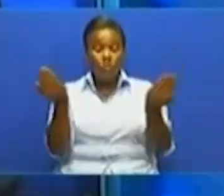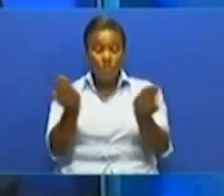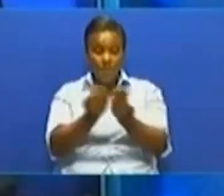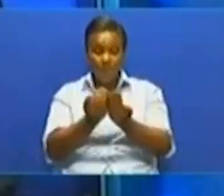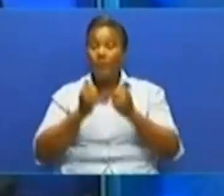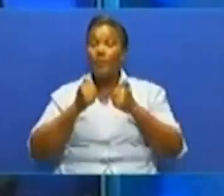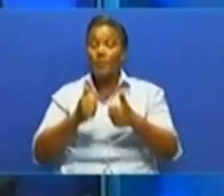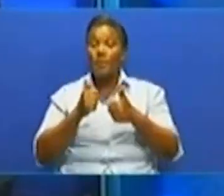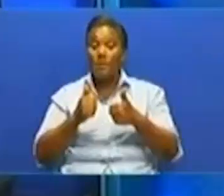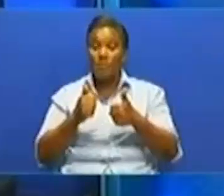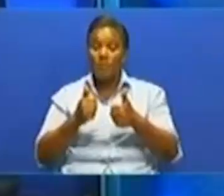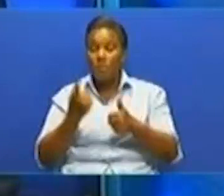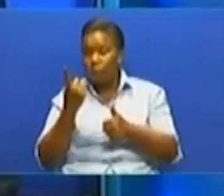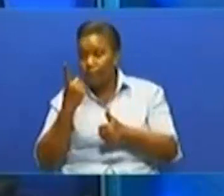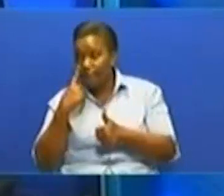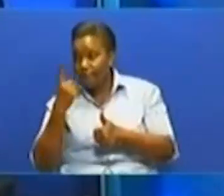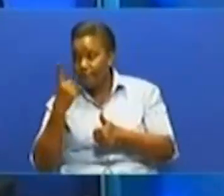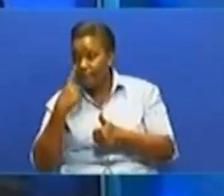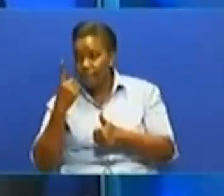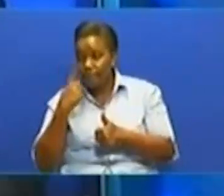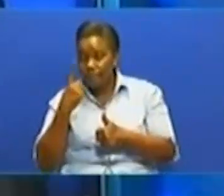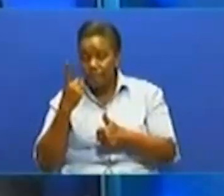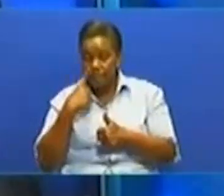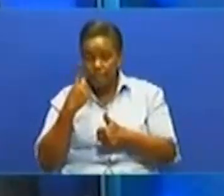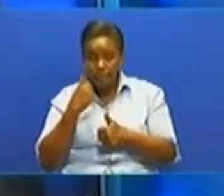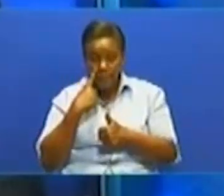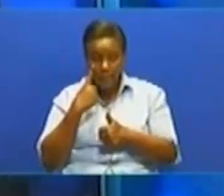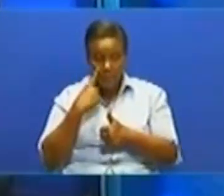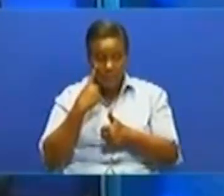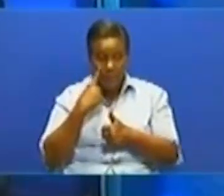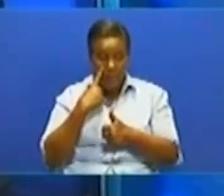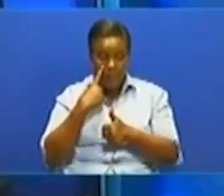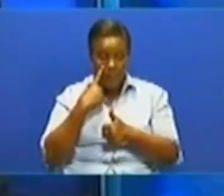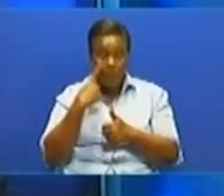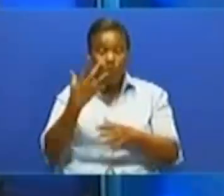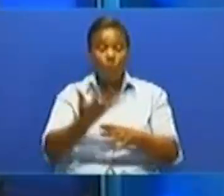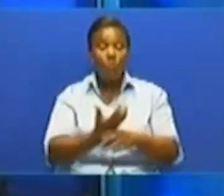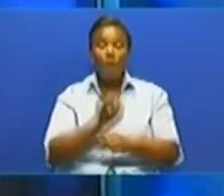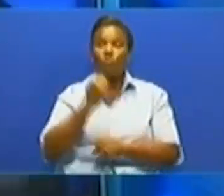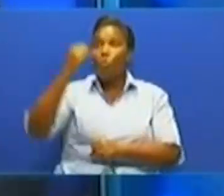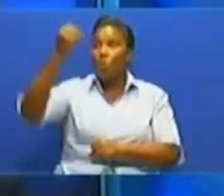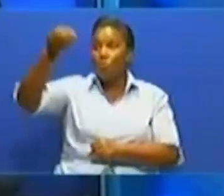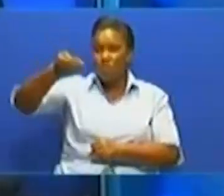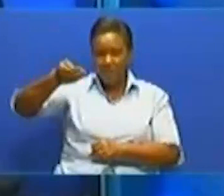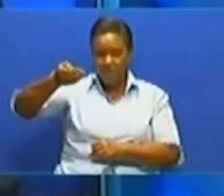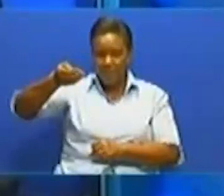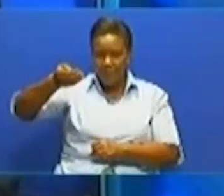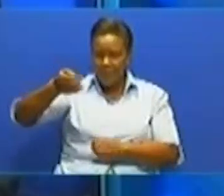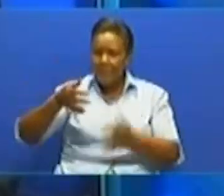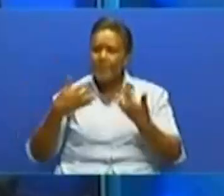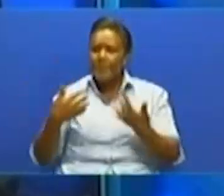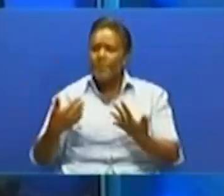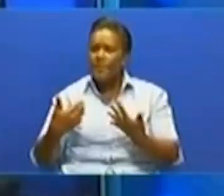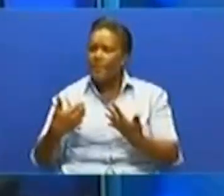la kisayansi la kupatwa kwa mwezi. Kuongelea hilo na kujua kwa nini tukio hili linatokea kitaalamu